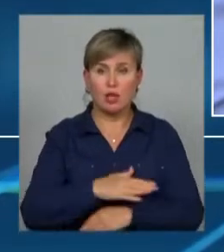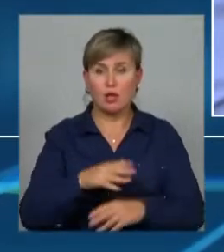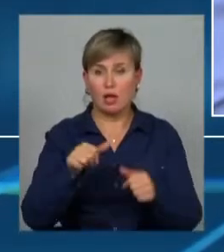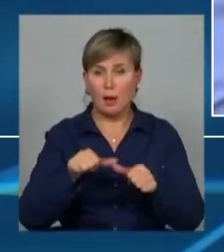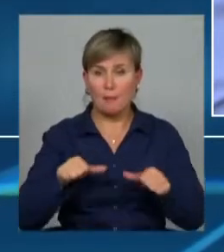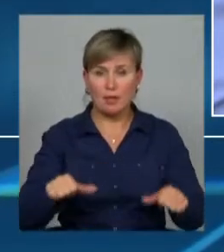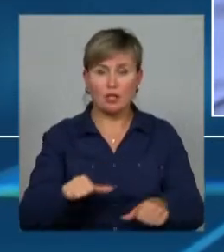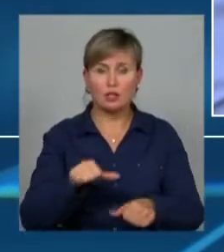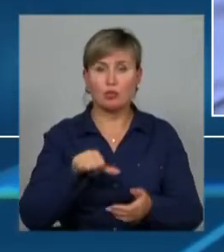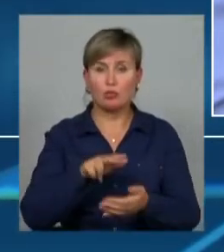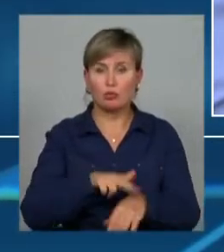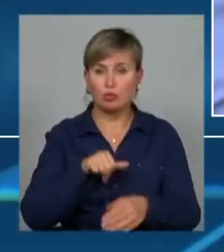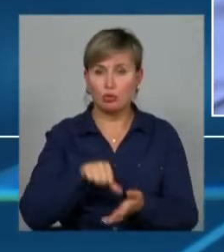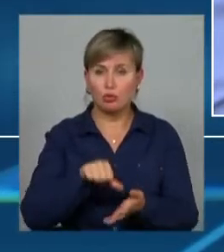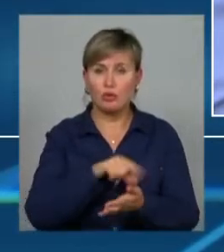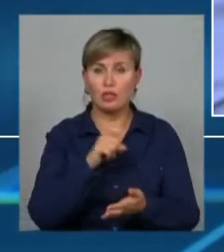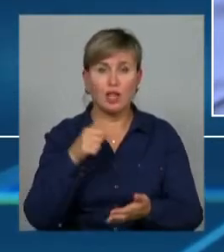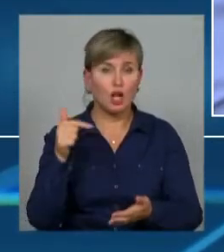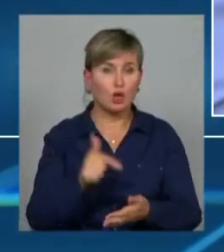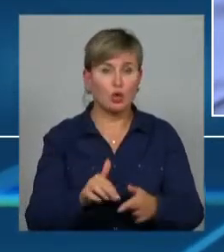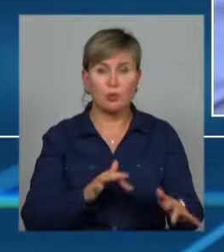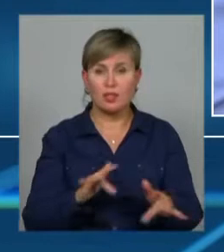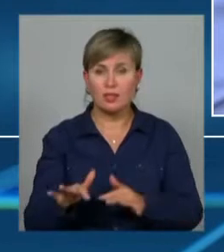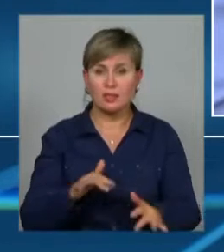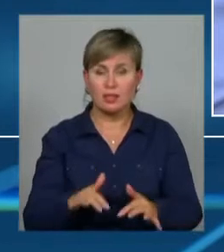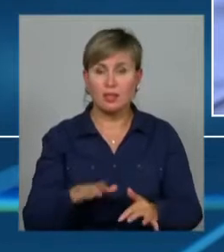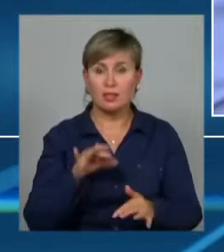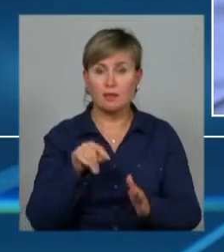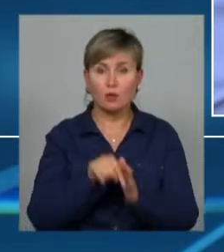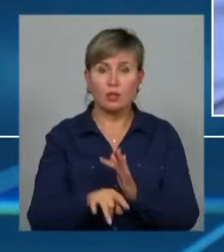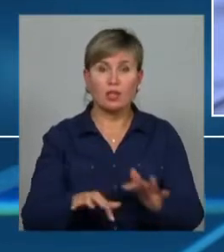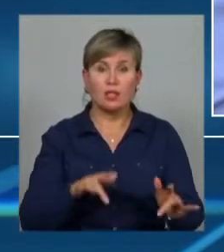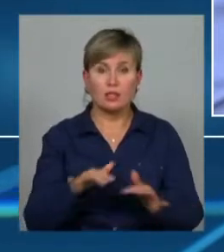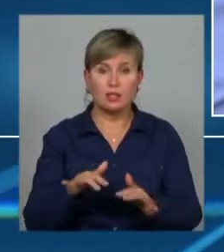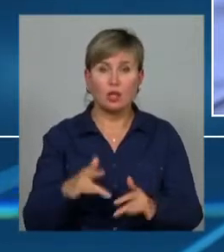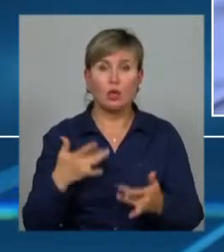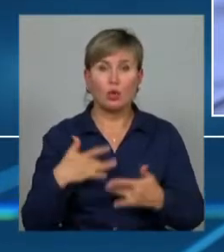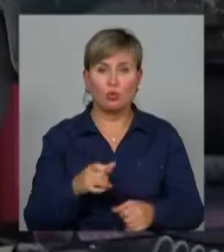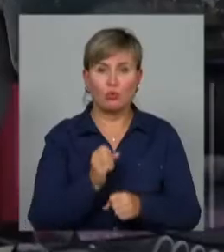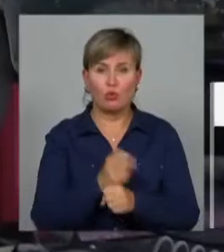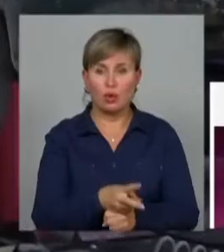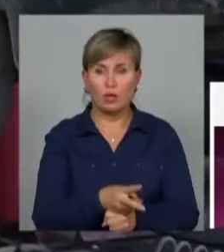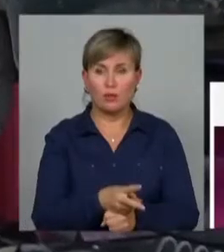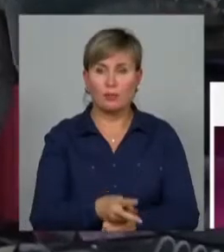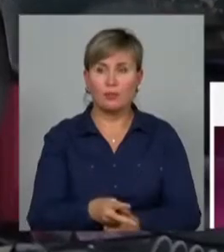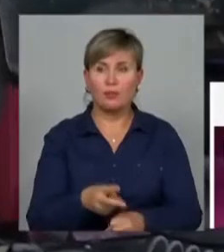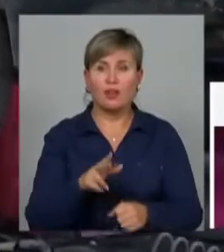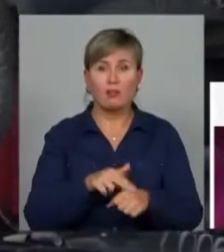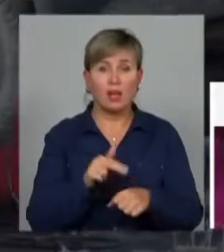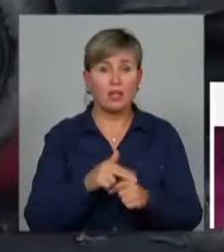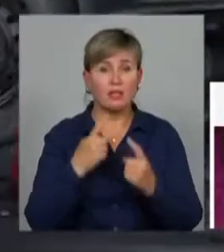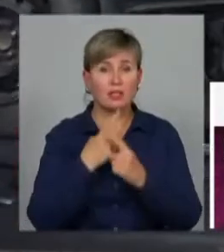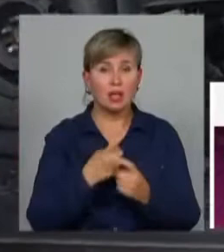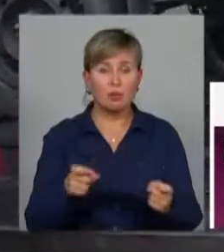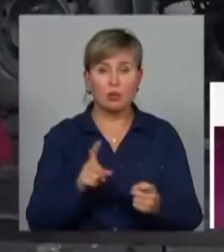участковый инспектор за грубость и действия дискредитирующие органы внутренних дел уволен из ОВД. Вместе с тем полиции сообщили,